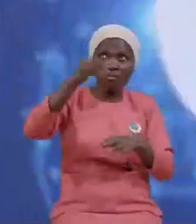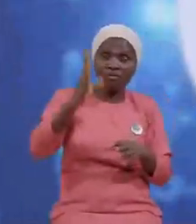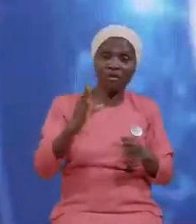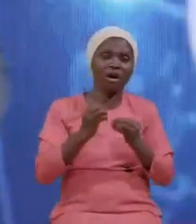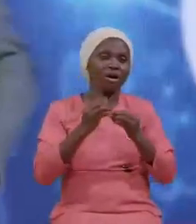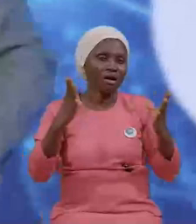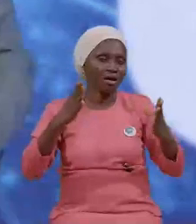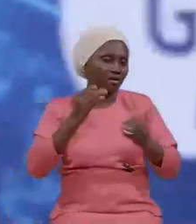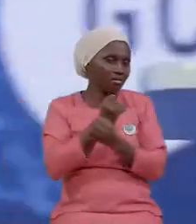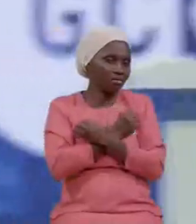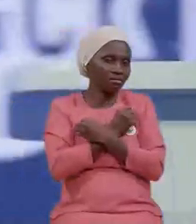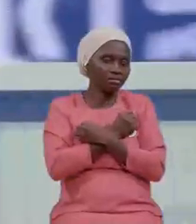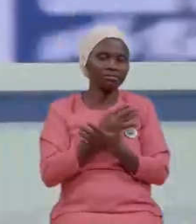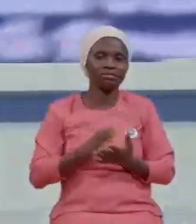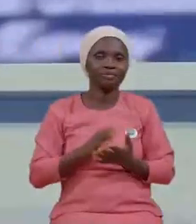abondante.